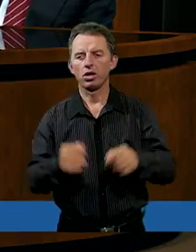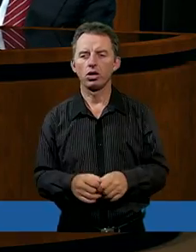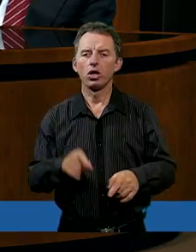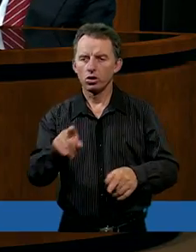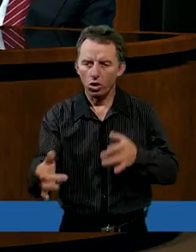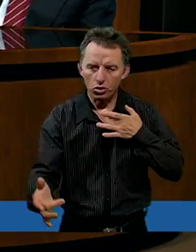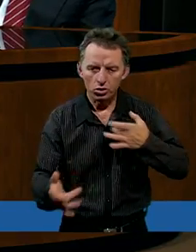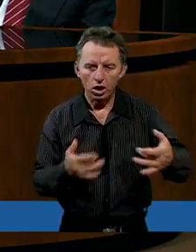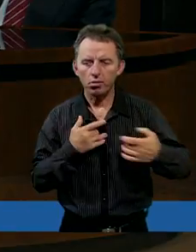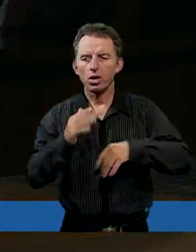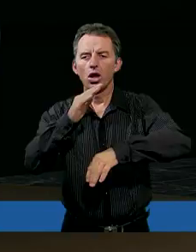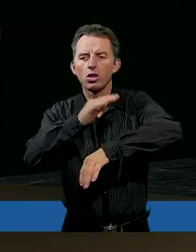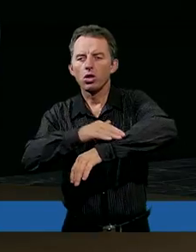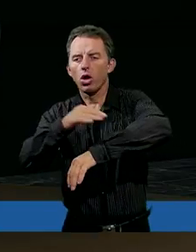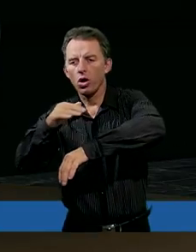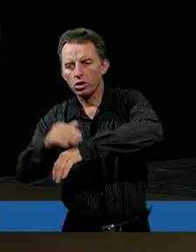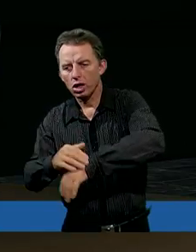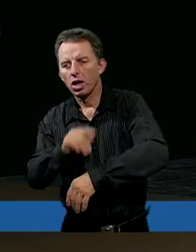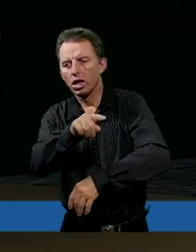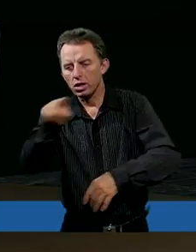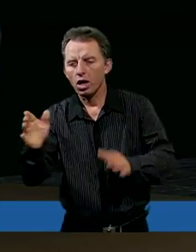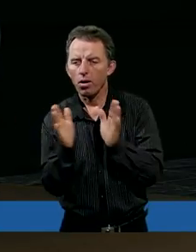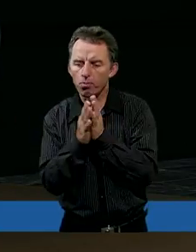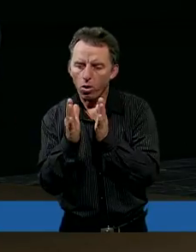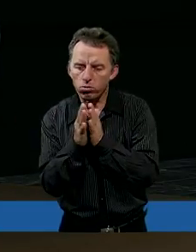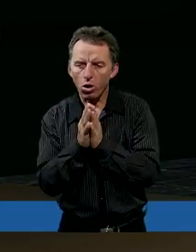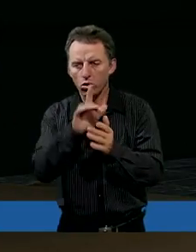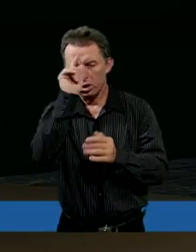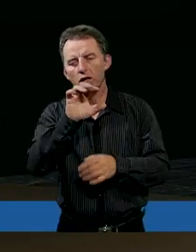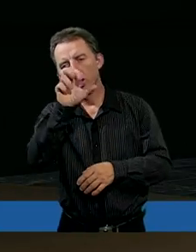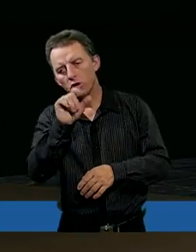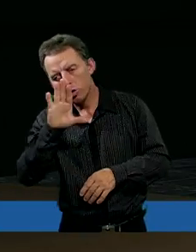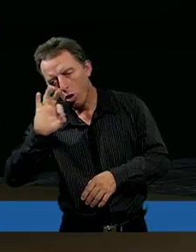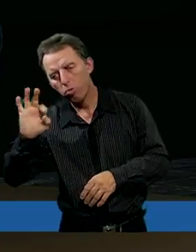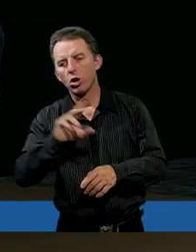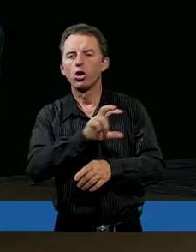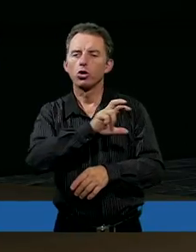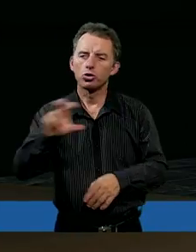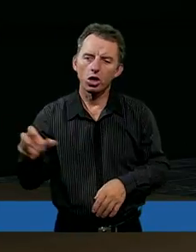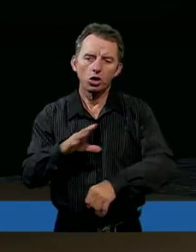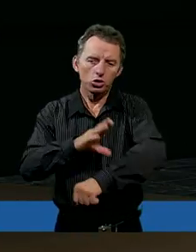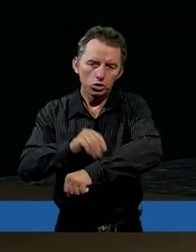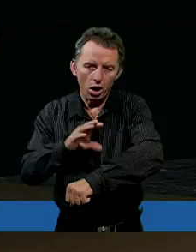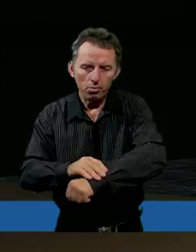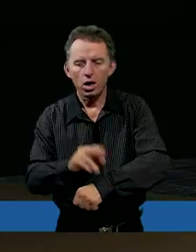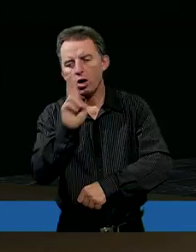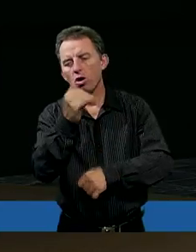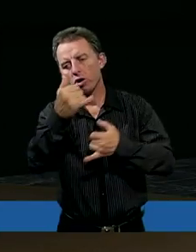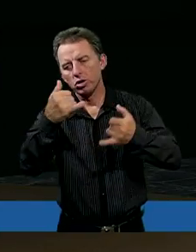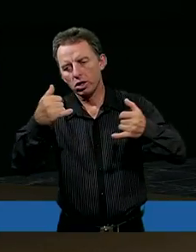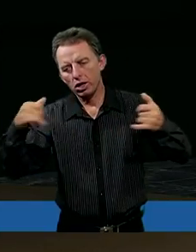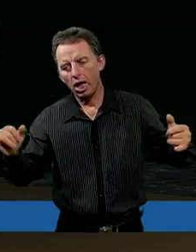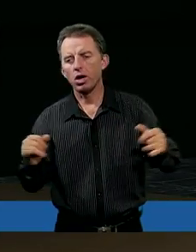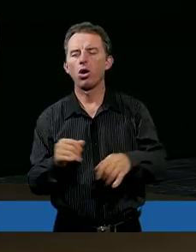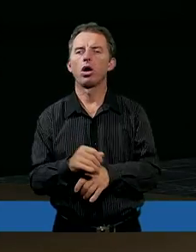to cierpienie dotyka i tych pobożnych, tak jak Hioba, czy Szczepana, czy kogoś